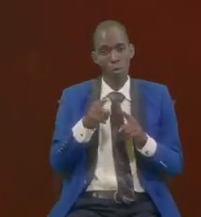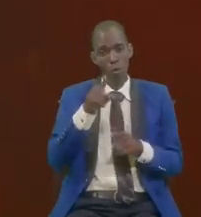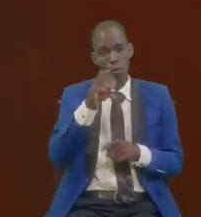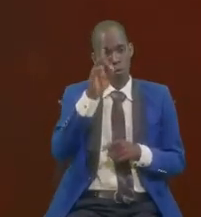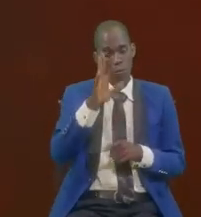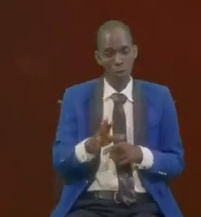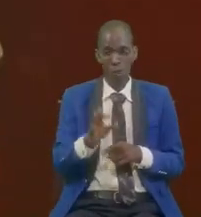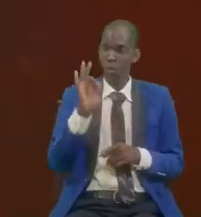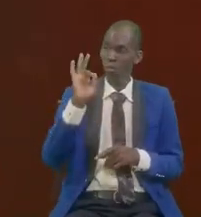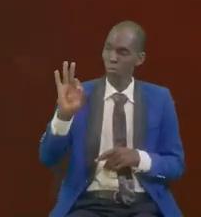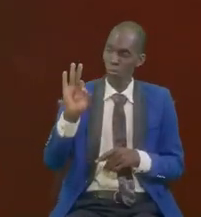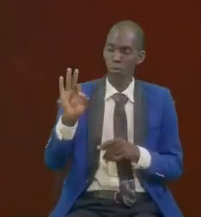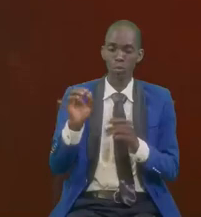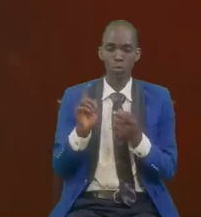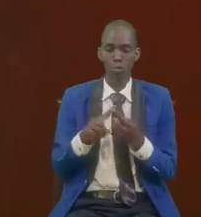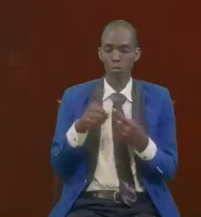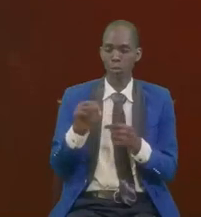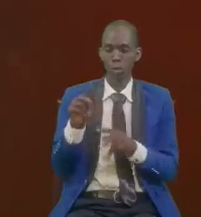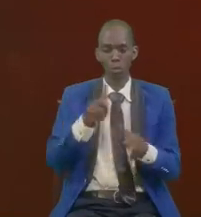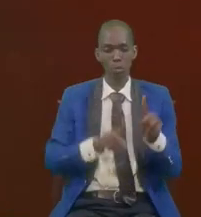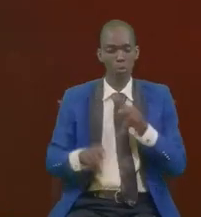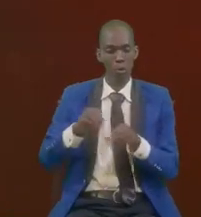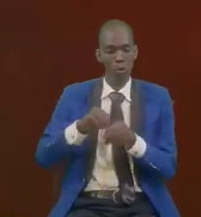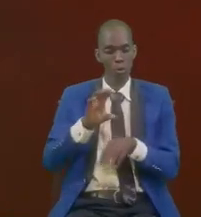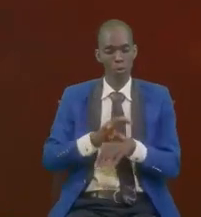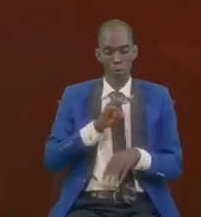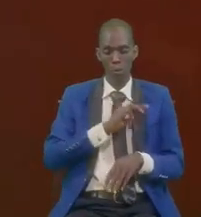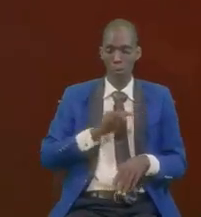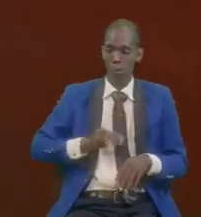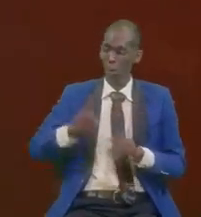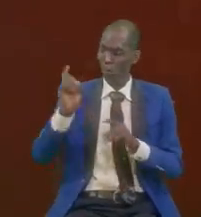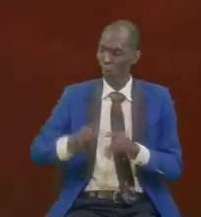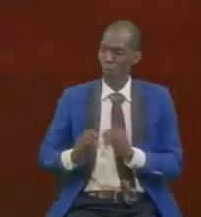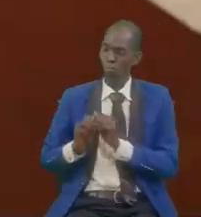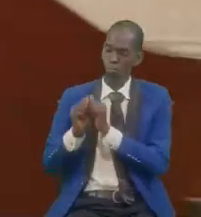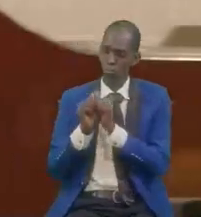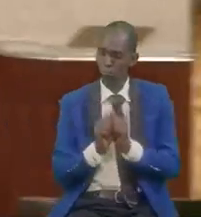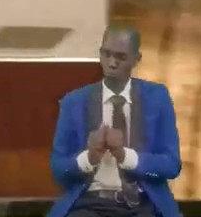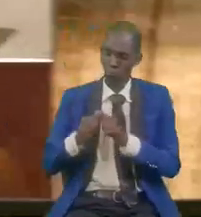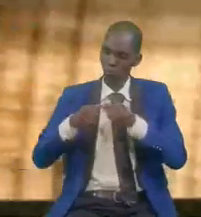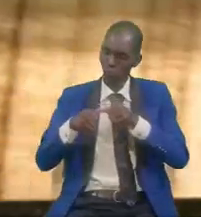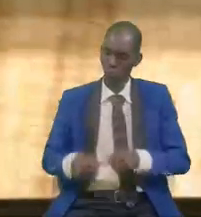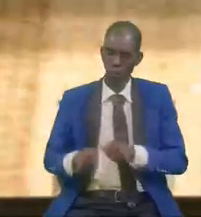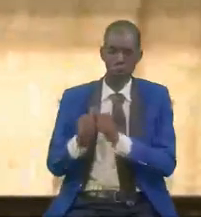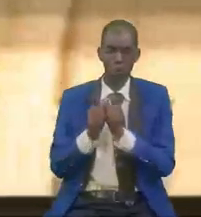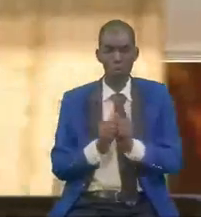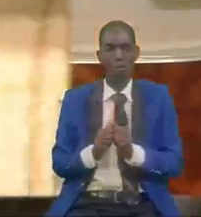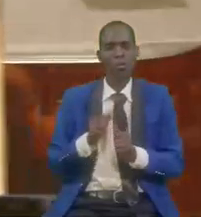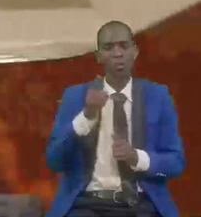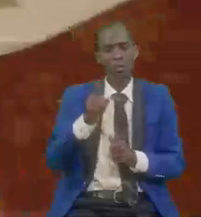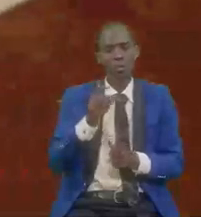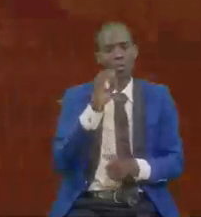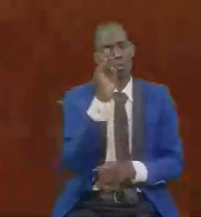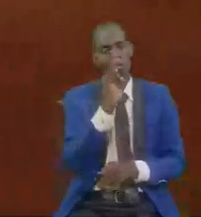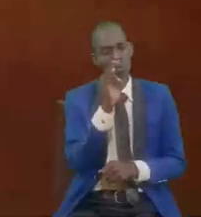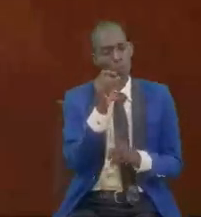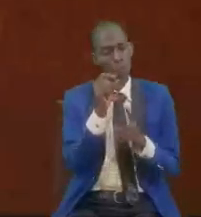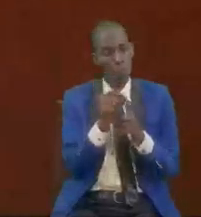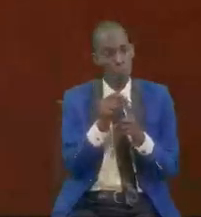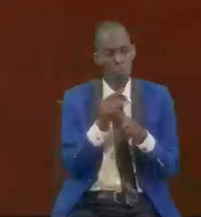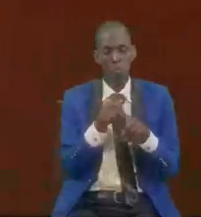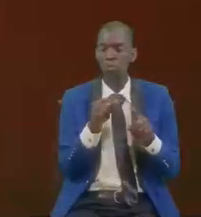Je veux régler ma vie. Mais tu dis à l'assemblée de rester ensemble, mais tu ne peux pas rester ensemble avec ta femme. Il y a des prédicateurs de la